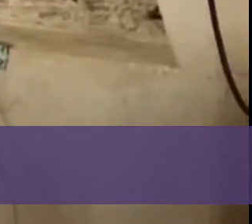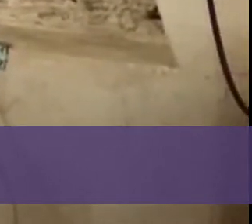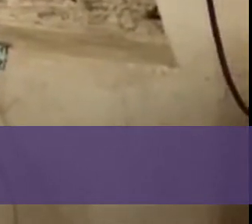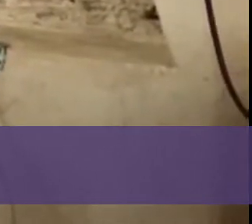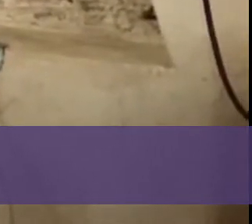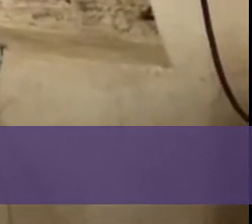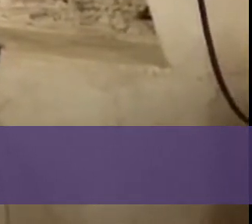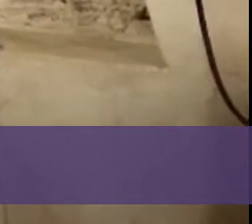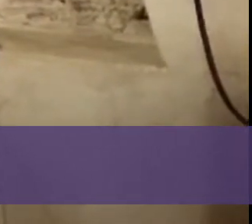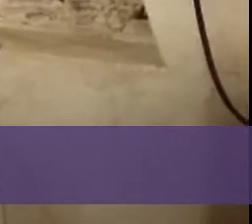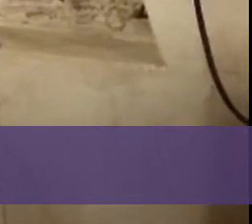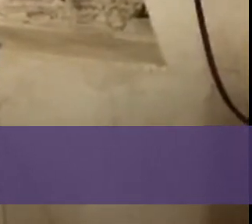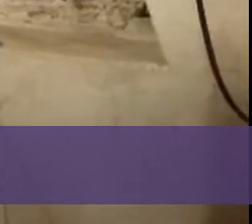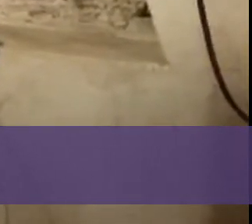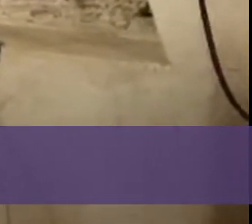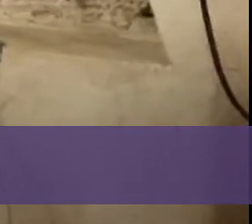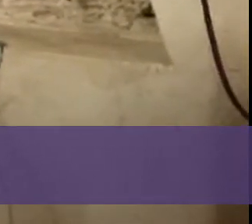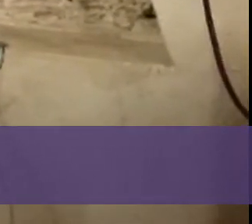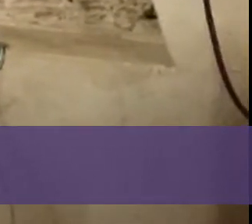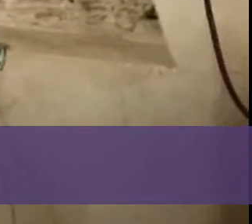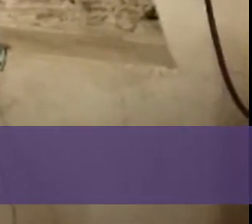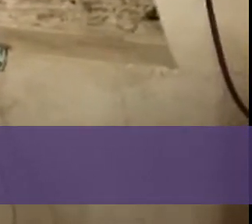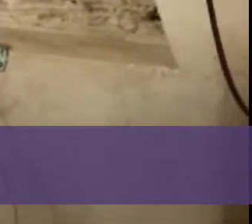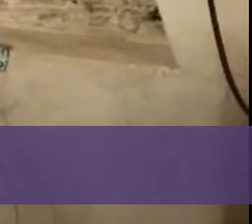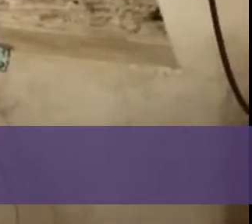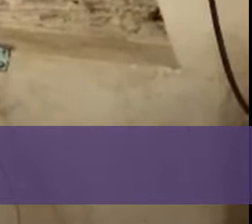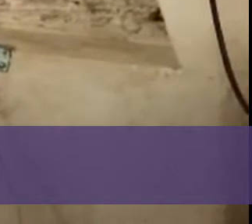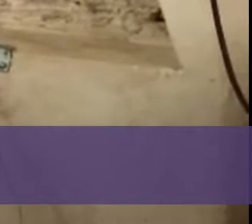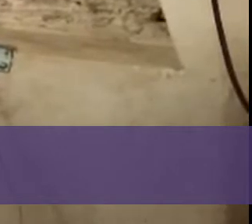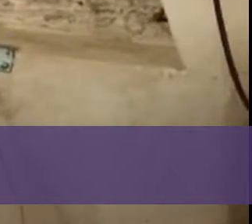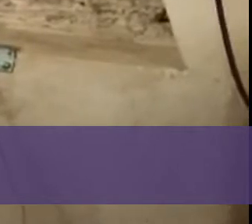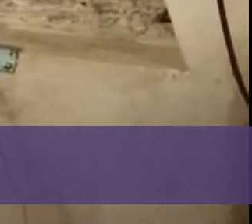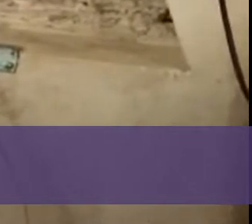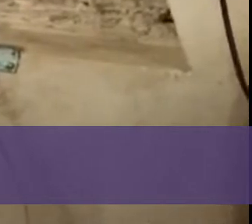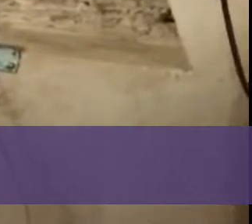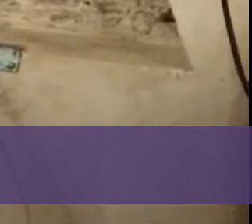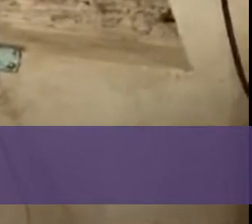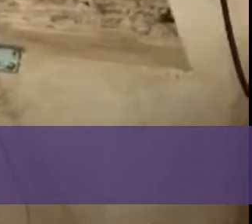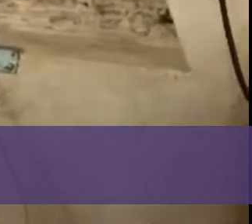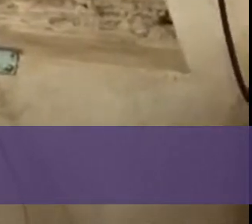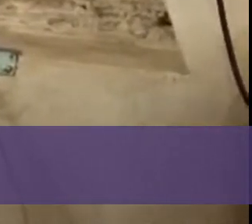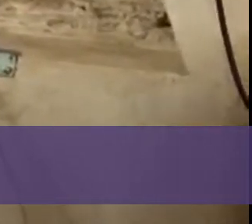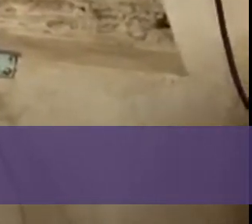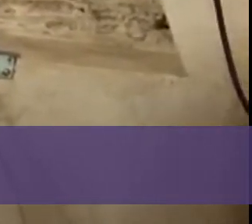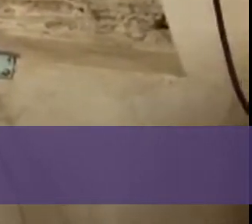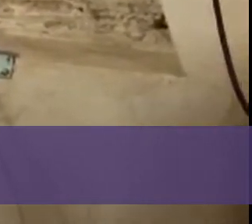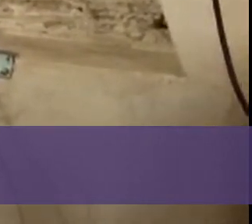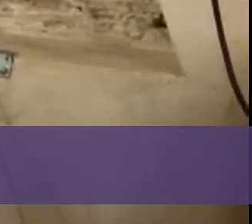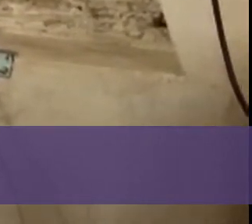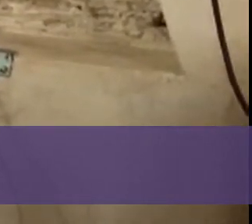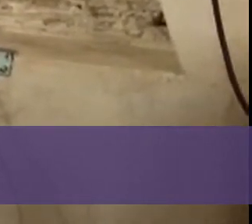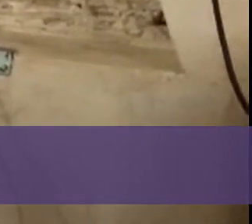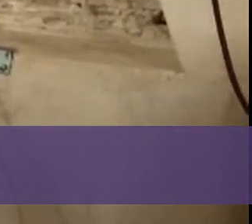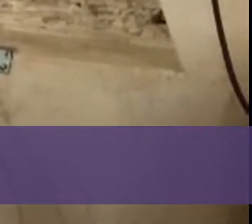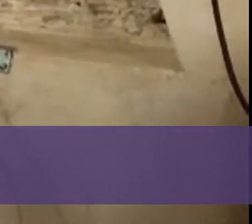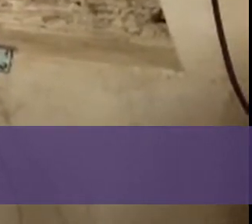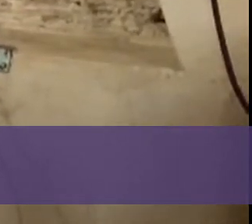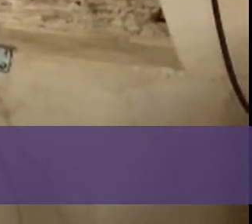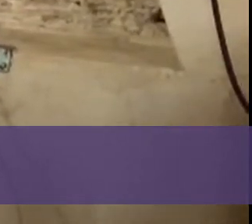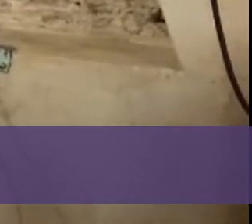d'organiser une exposition avec des objets, disons, très différents, voire des expositions